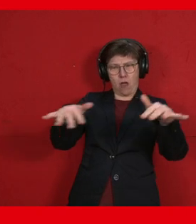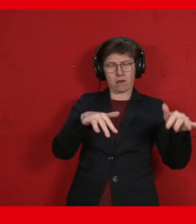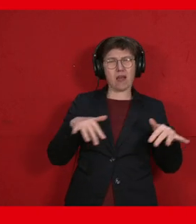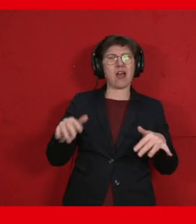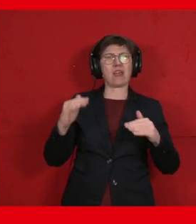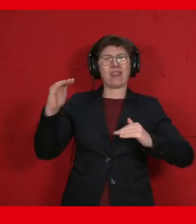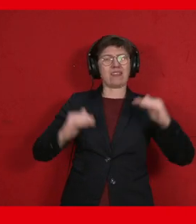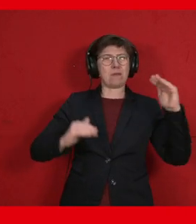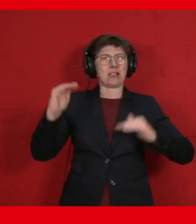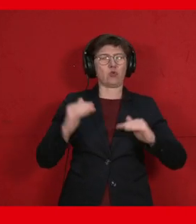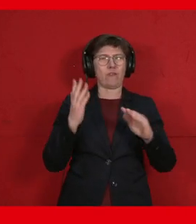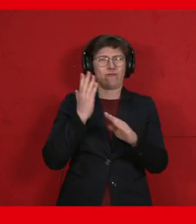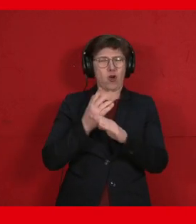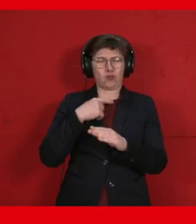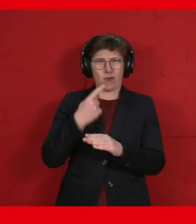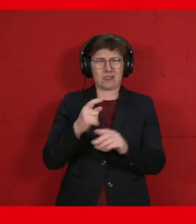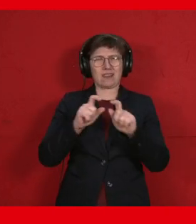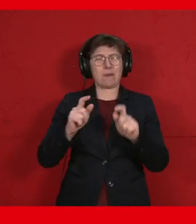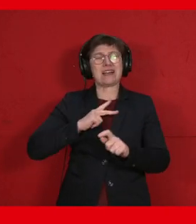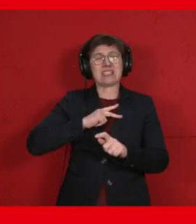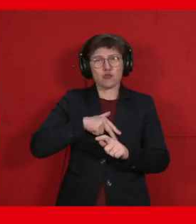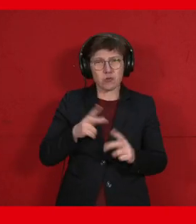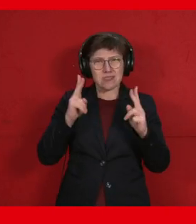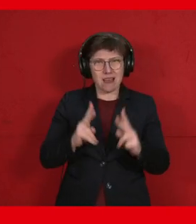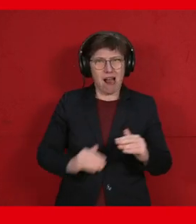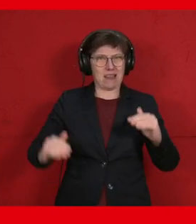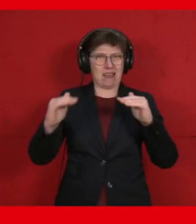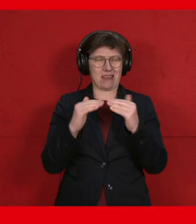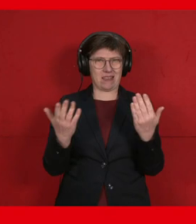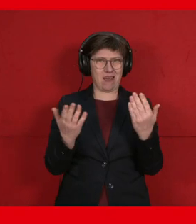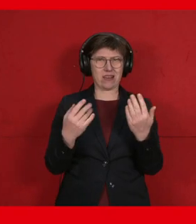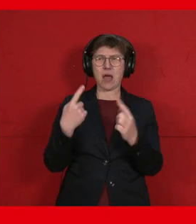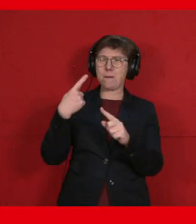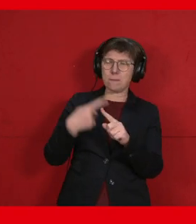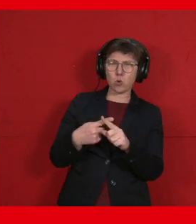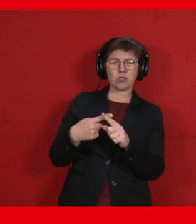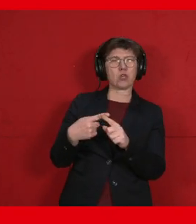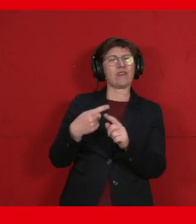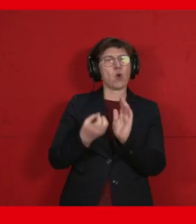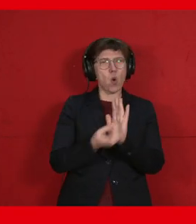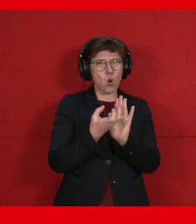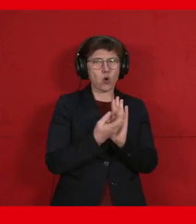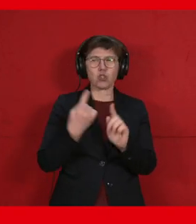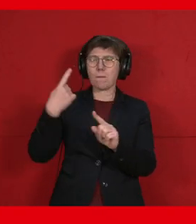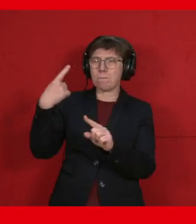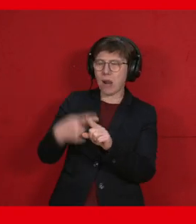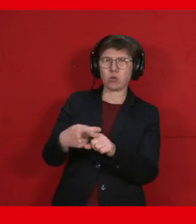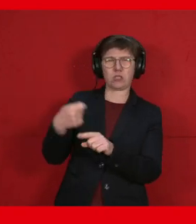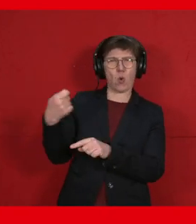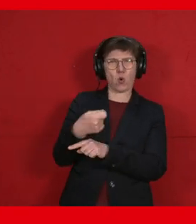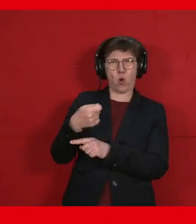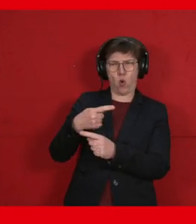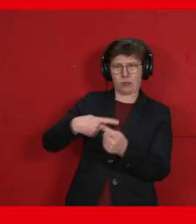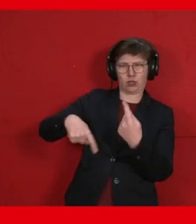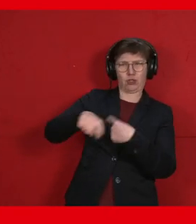auch die Dimension, die wir vorhin ja schon angesprochen haben, auch die soziale Dimension plus die ökologische und die ökonomische dann auch miteinander verheiratet.